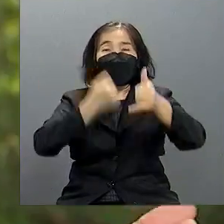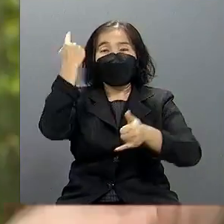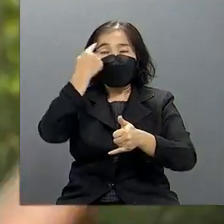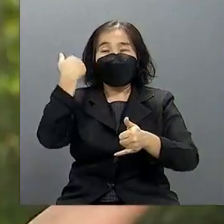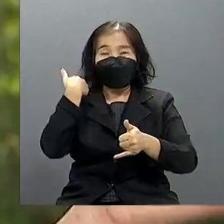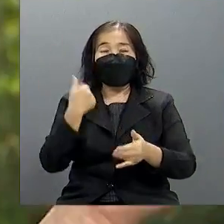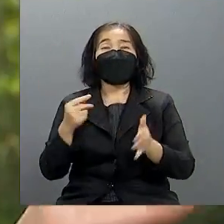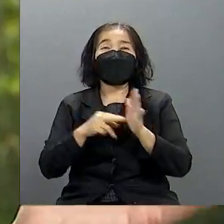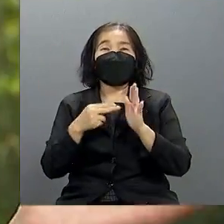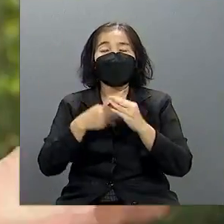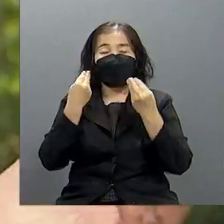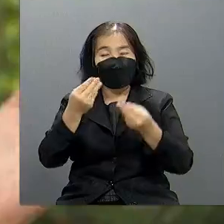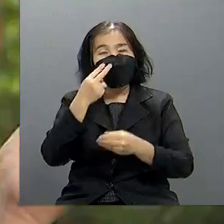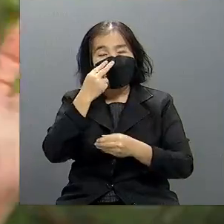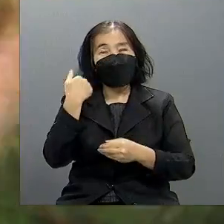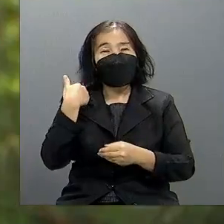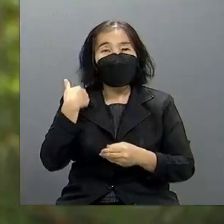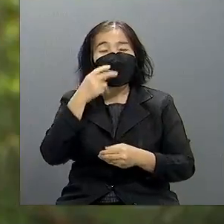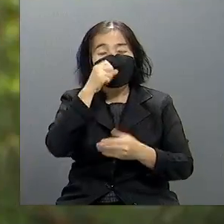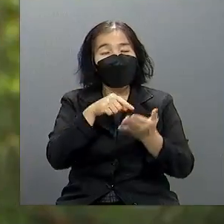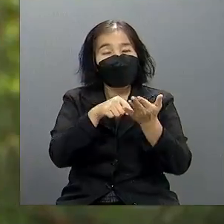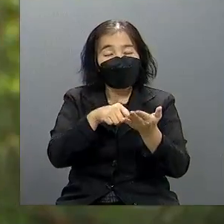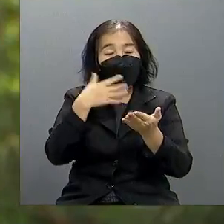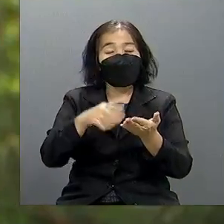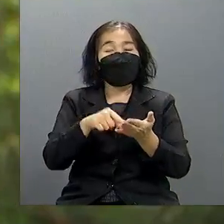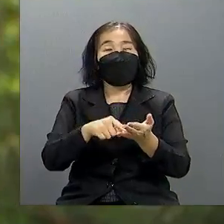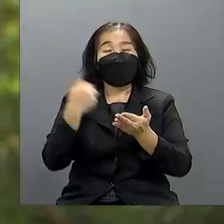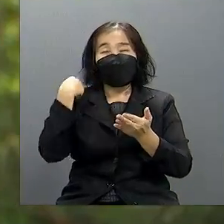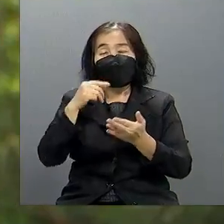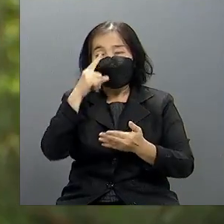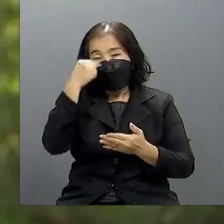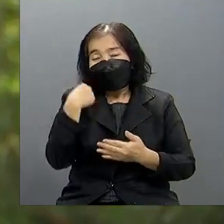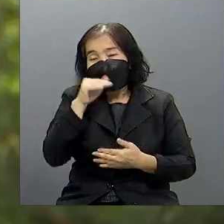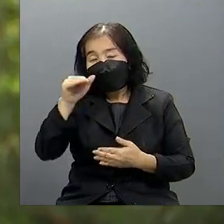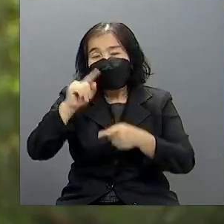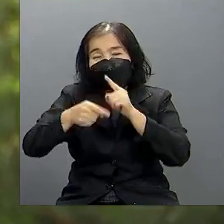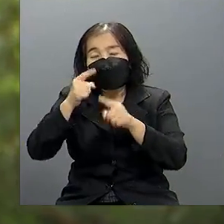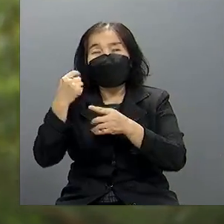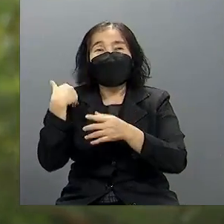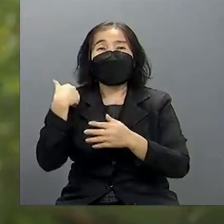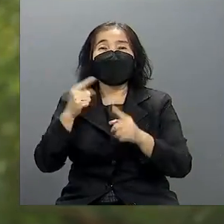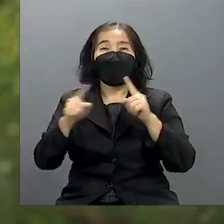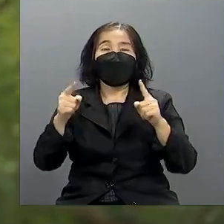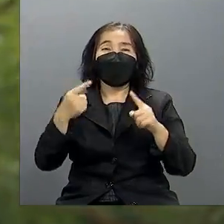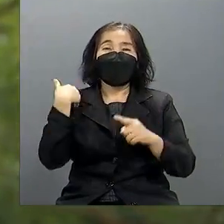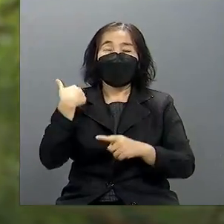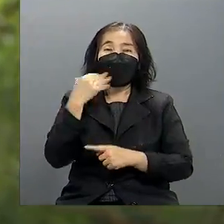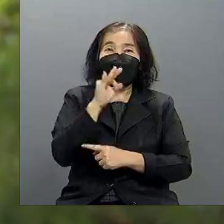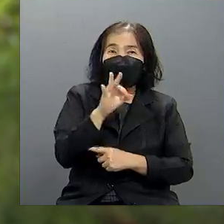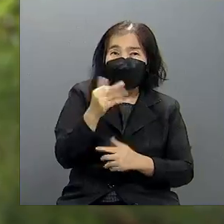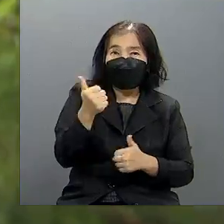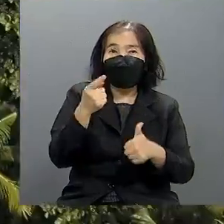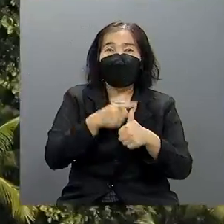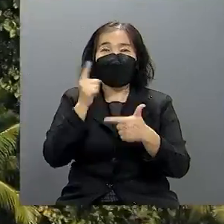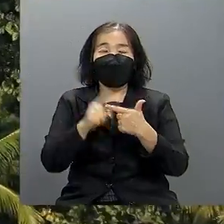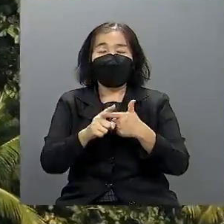เสนอบอกเพื่อนๆก็คือสามารถที่จะนำของมาฝากกับเราก็ได้มาขายในช่องทางเพจหรือในช่องทางของหน้าร้านอะไรอย่างเงี้